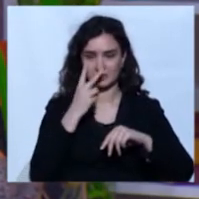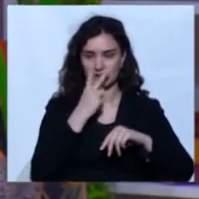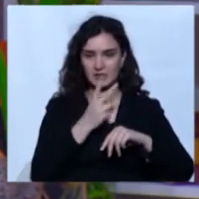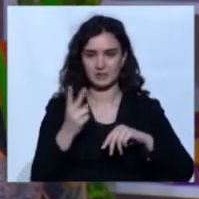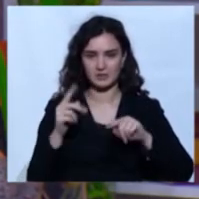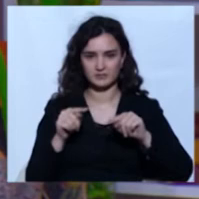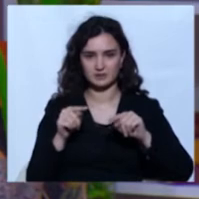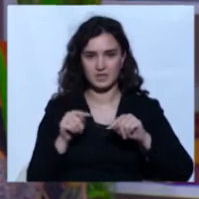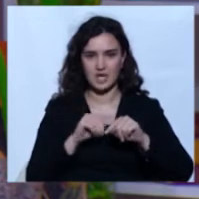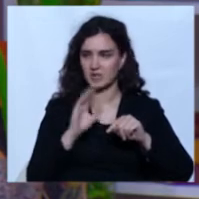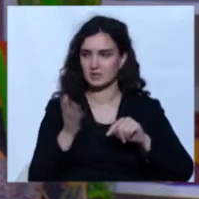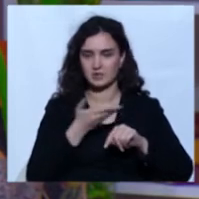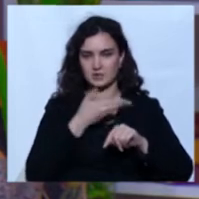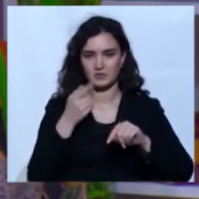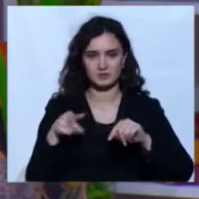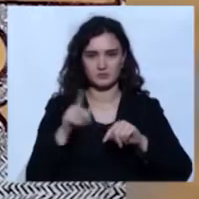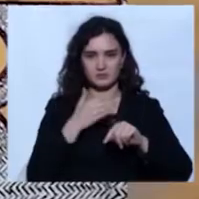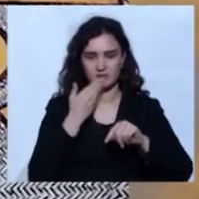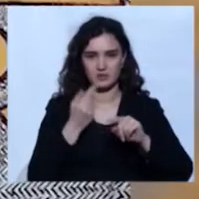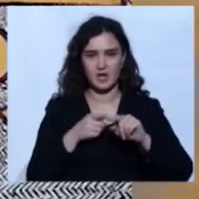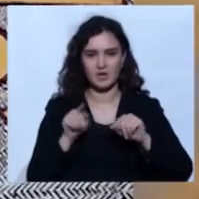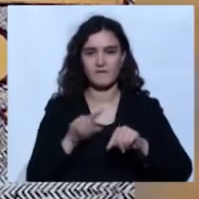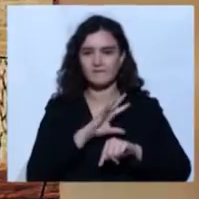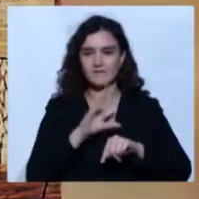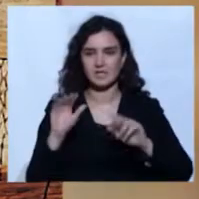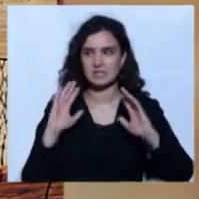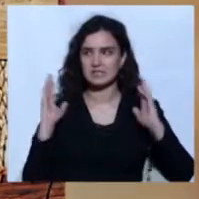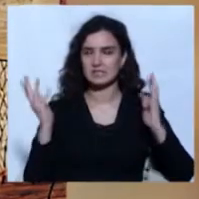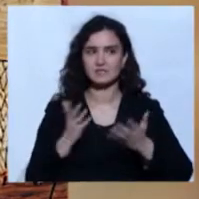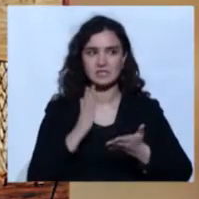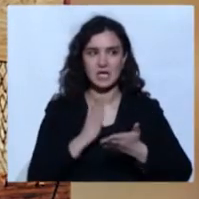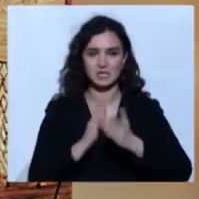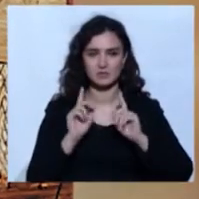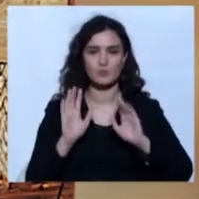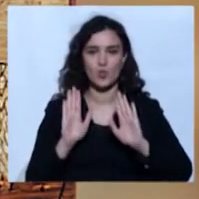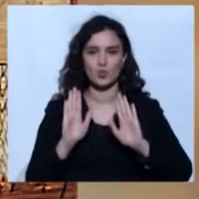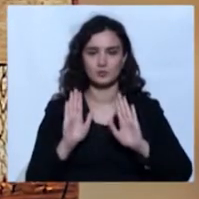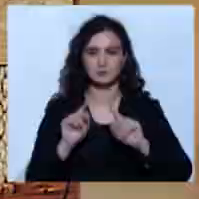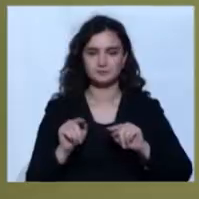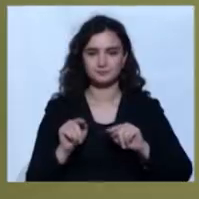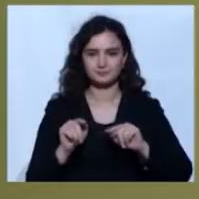ხედავს, არსად არ არის ასახული. აქ ყველგან სივრცე არის პირობითი.